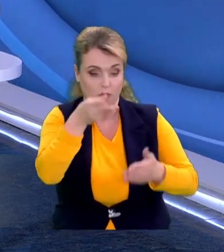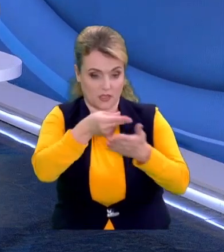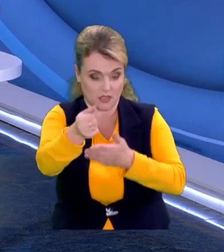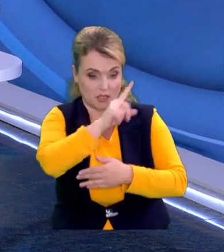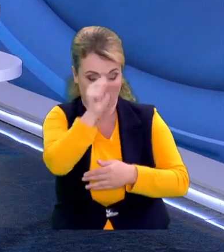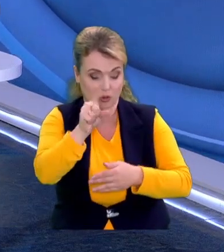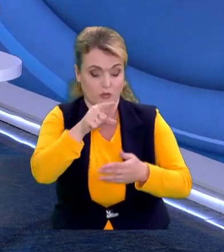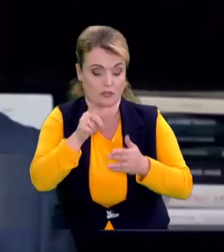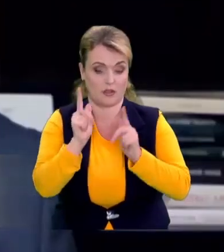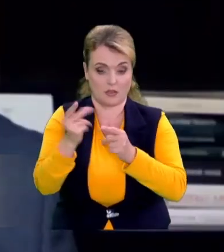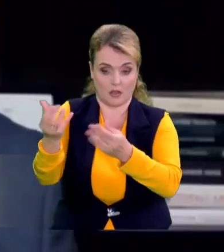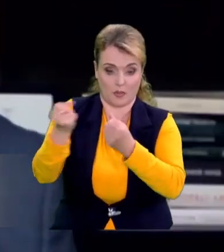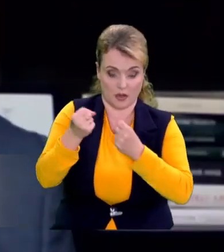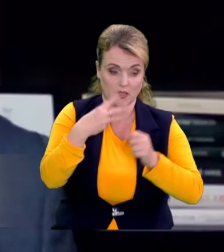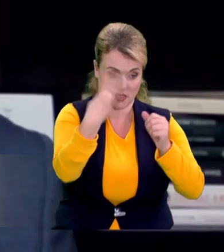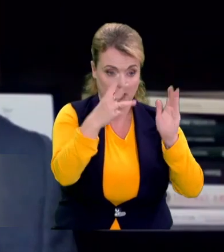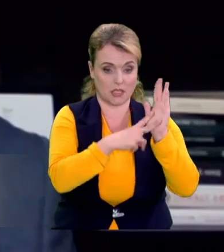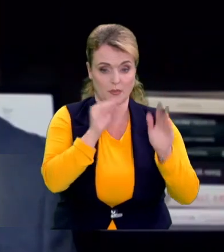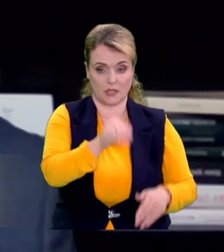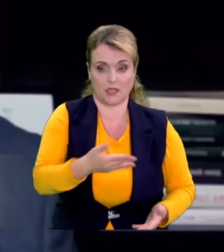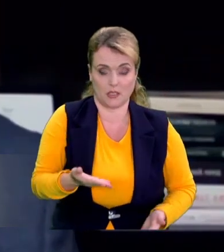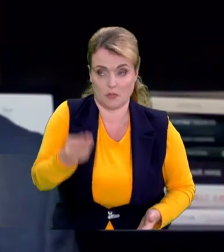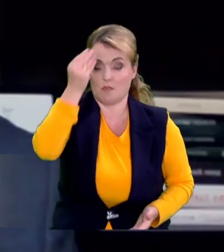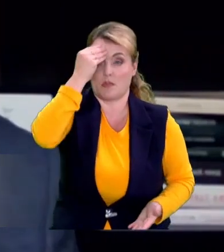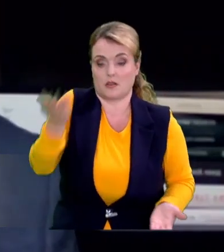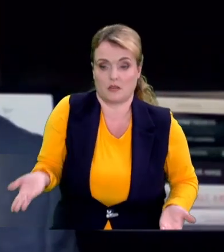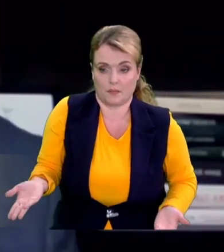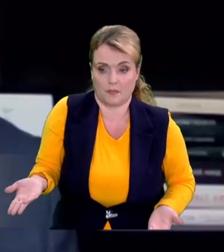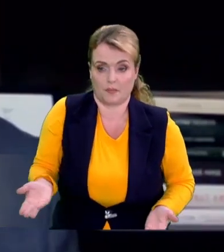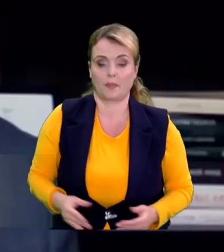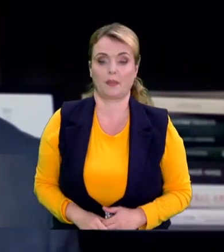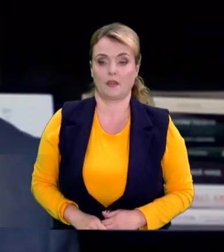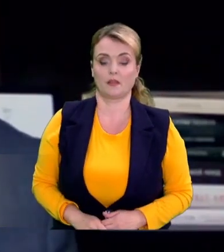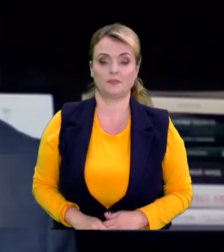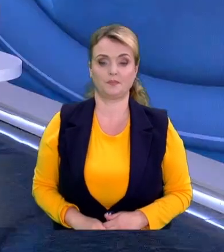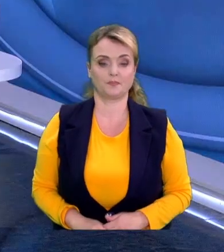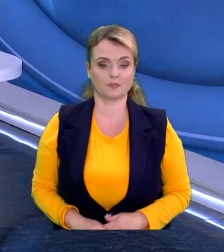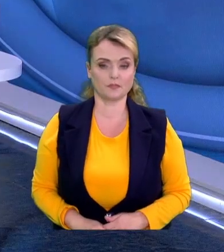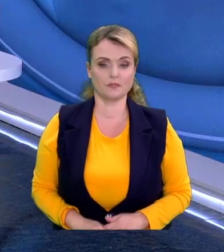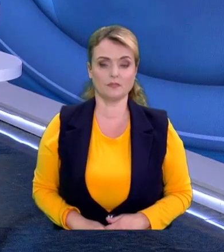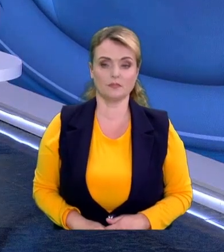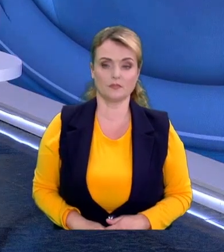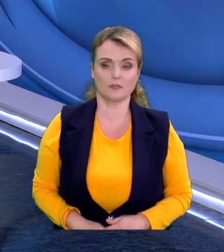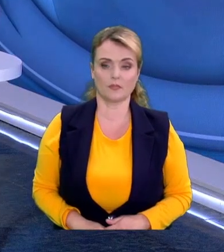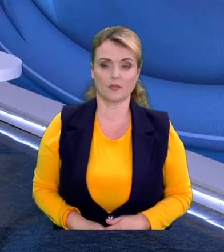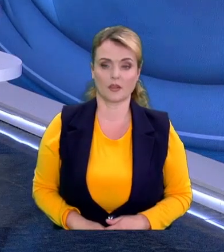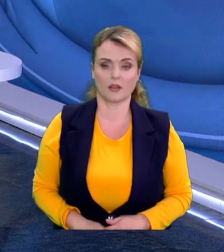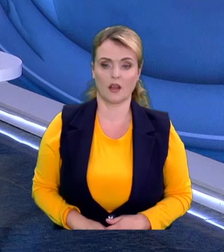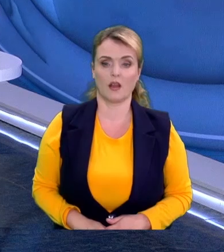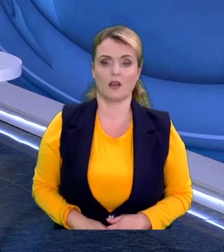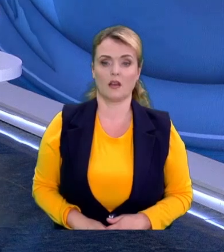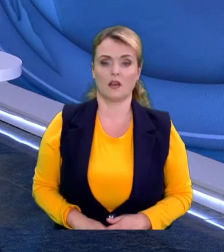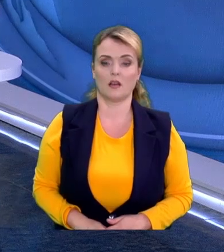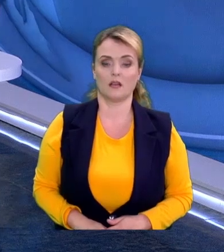destabilizare? Plecați acum și depuneți. Dar oamenii care nu au fost, vă întrebam de fapt